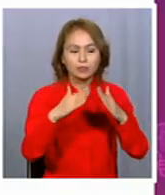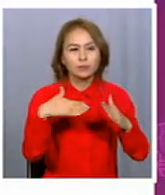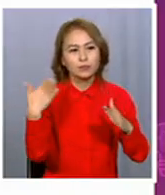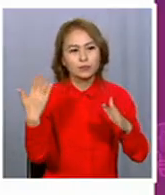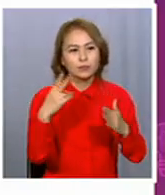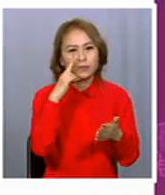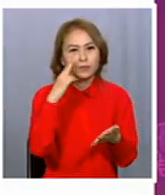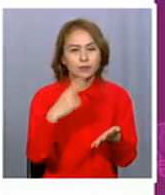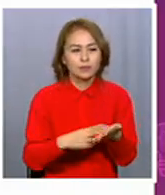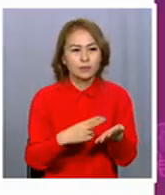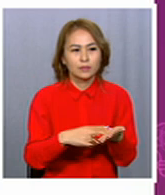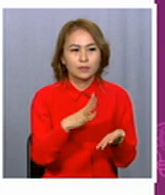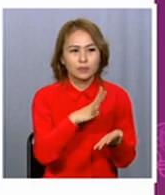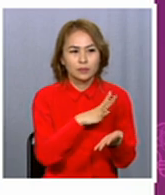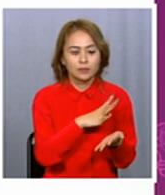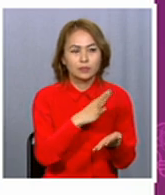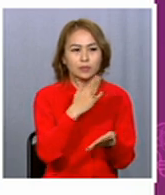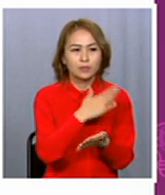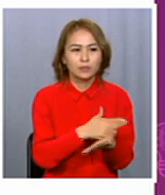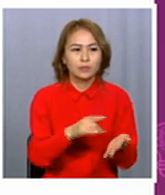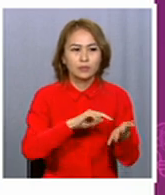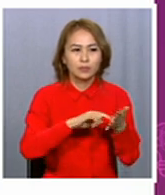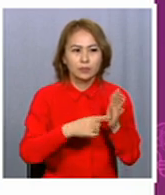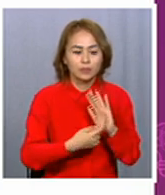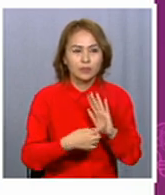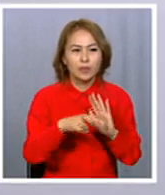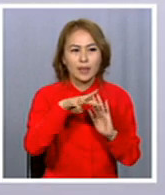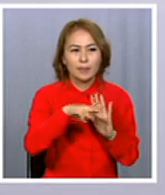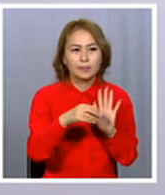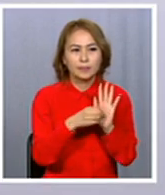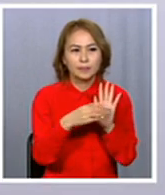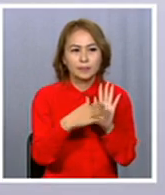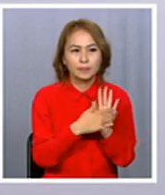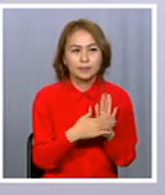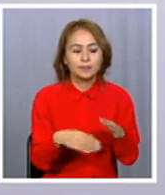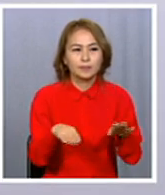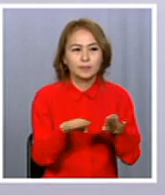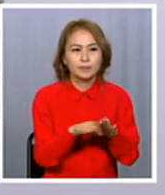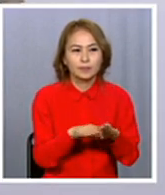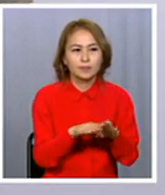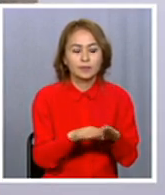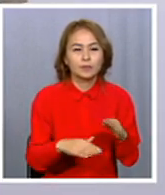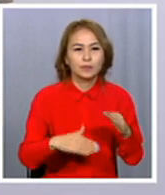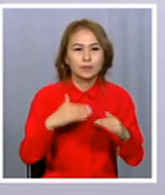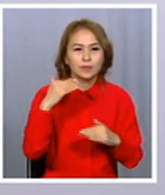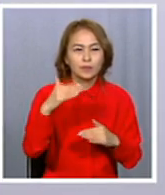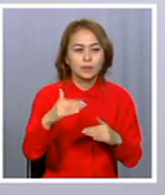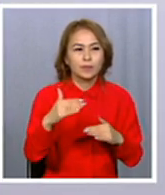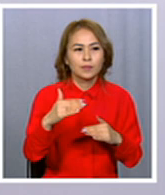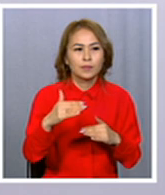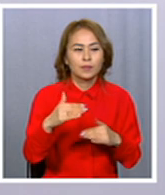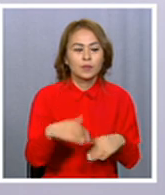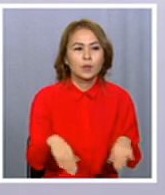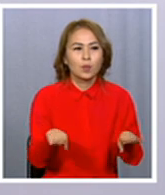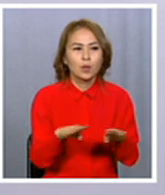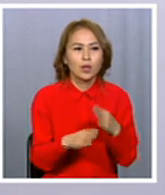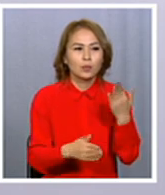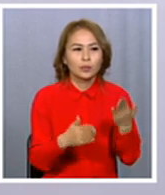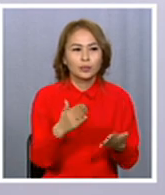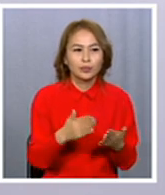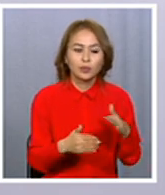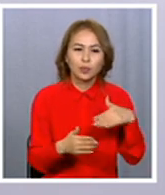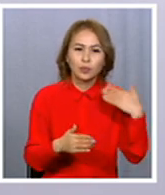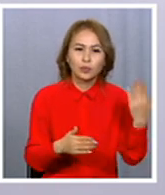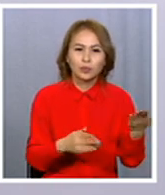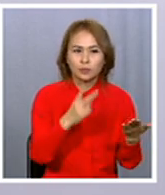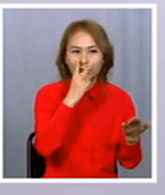дәлдедім және осы нүктені М деп белгілейміз және ол осы бұрыштың төбесі, иә? Олай болса, оң жағынан басып қарастырамыз